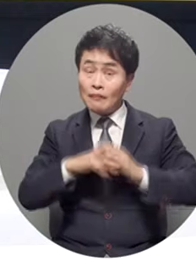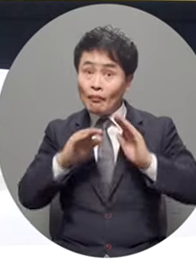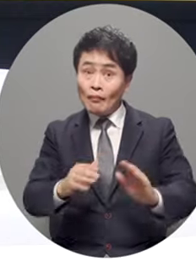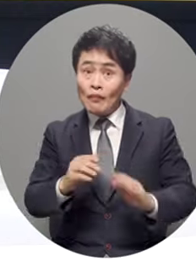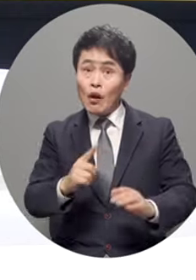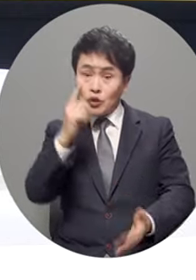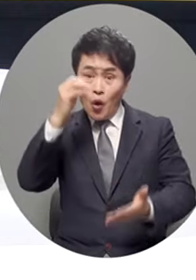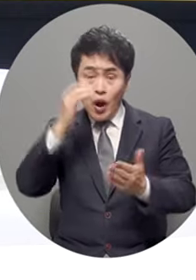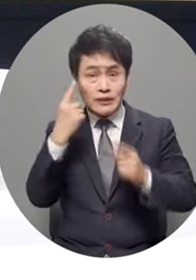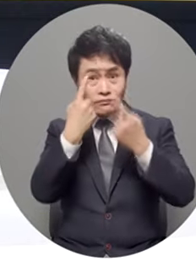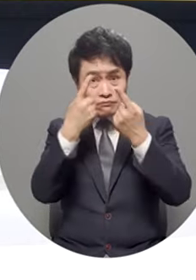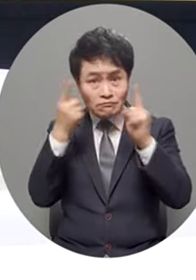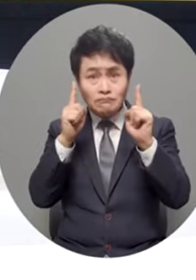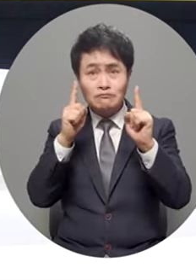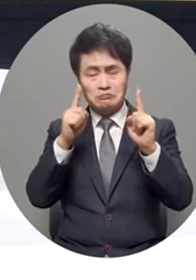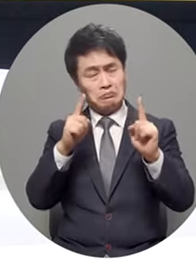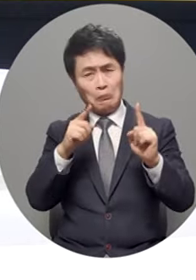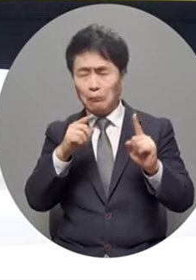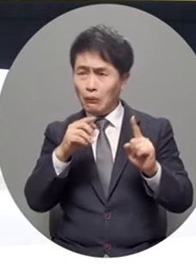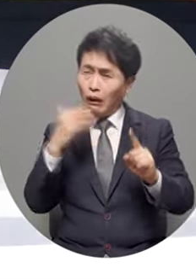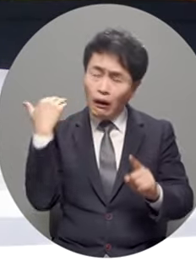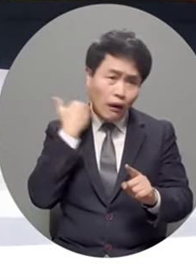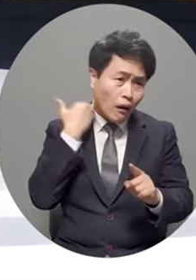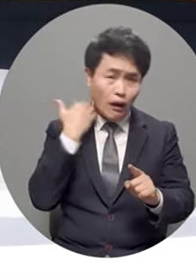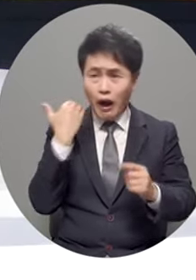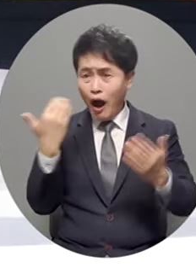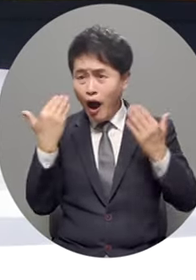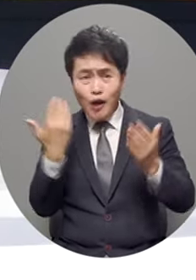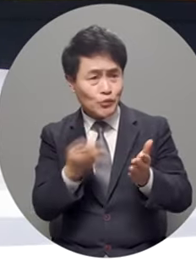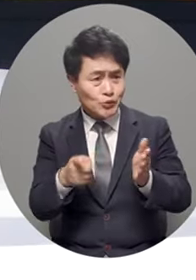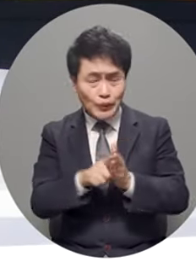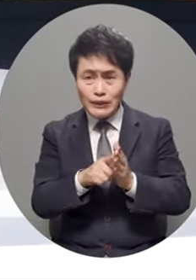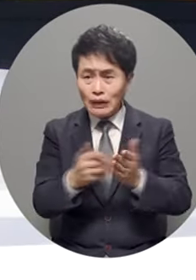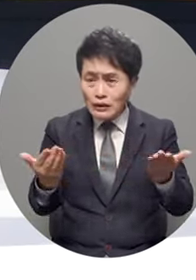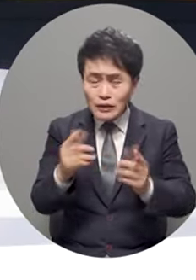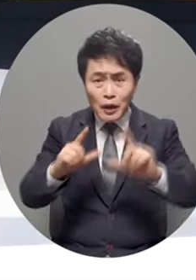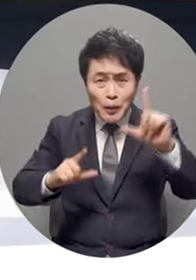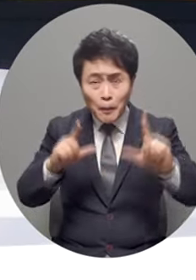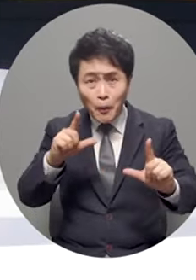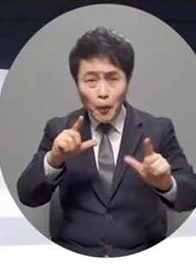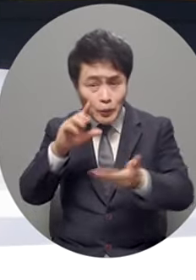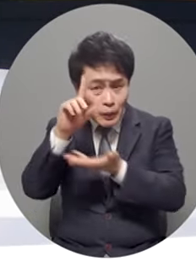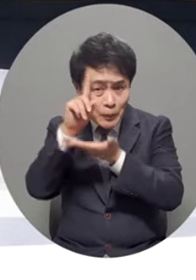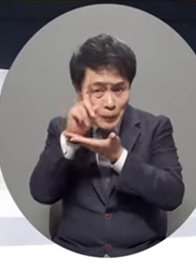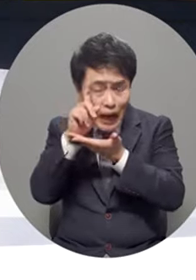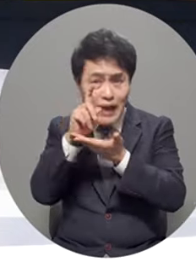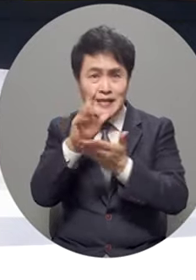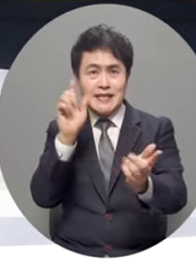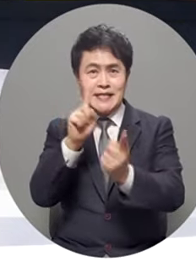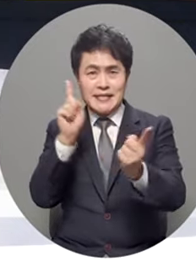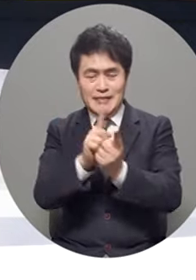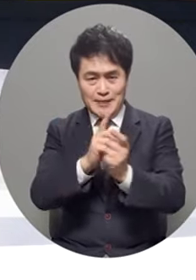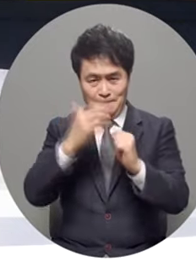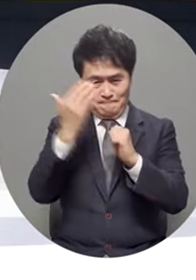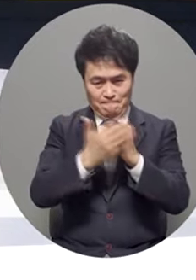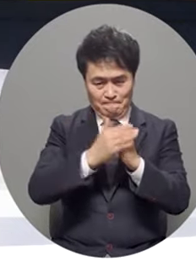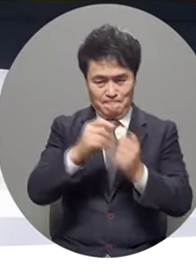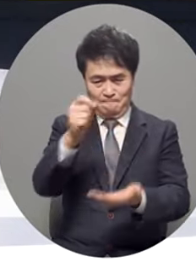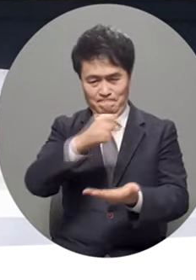한 대학교에서는 보이지 않는 곳에서 학교를 위해 일하는 분들의 모습을 담아서 학생들이 직접 사진